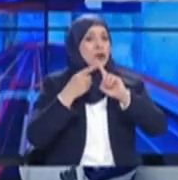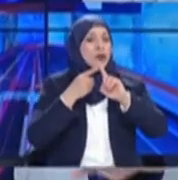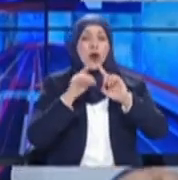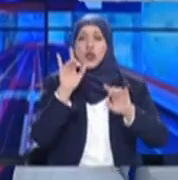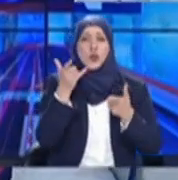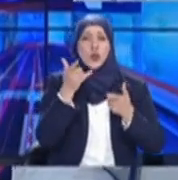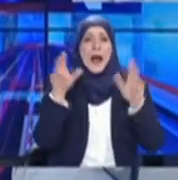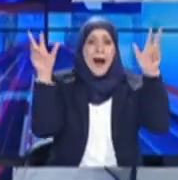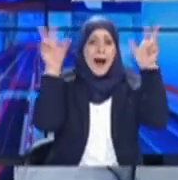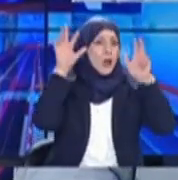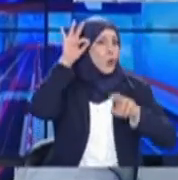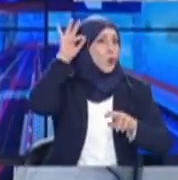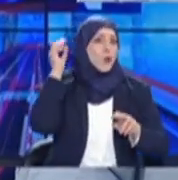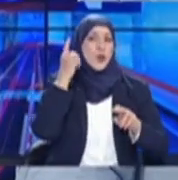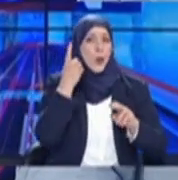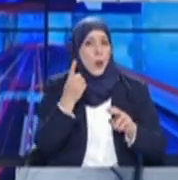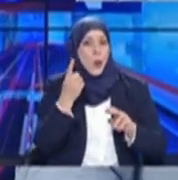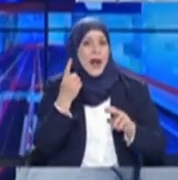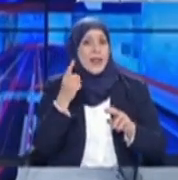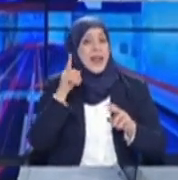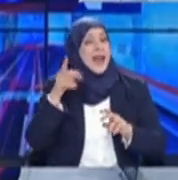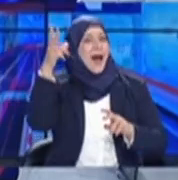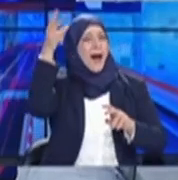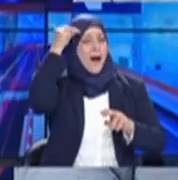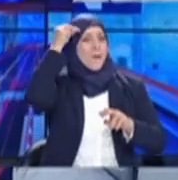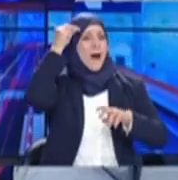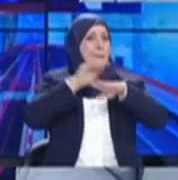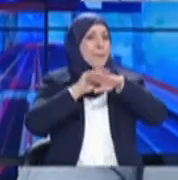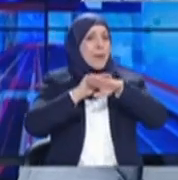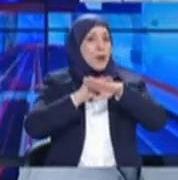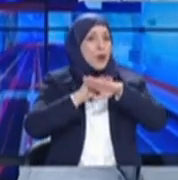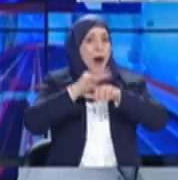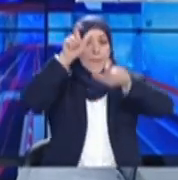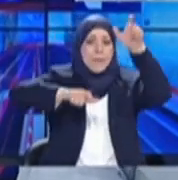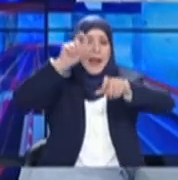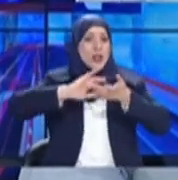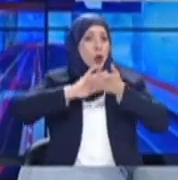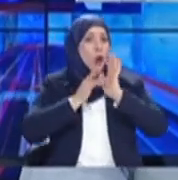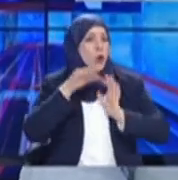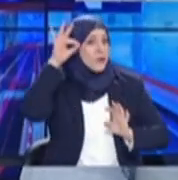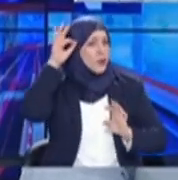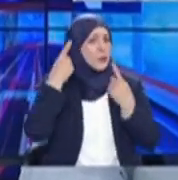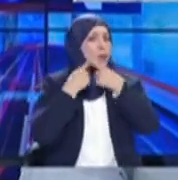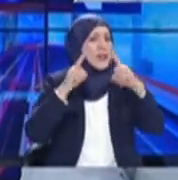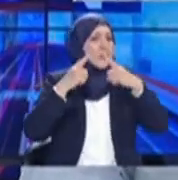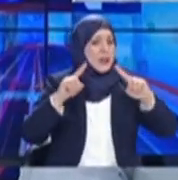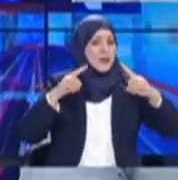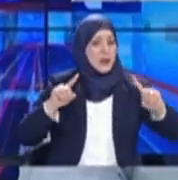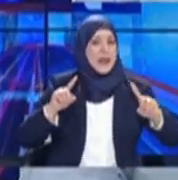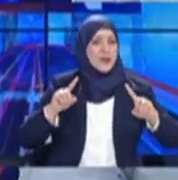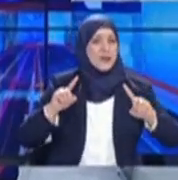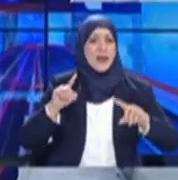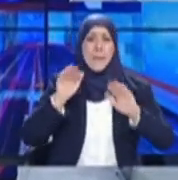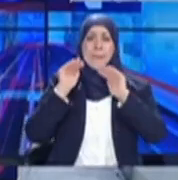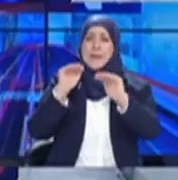انه التونسي هو متعدد وليس بين يديه يعني لينا من لغه الارقام